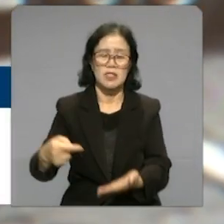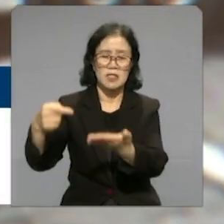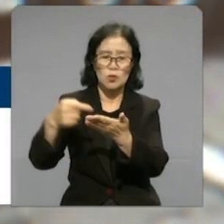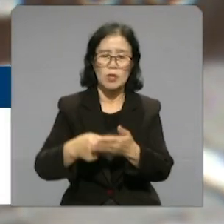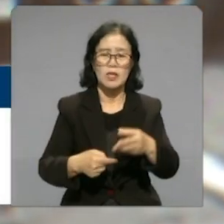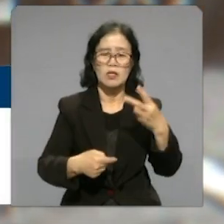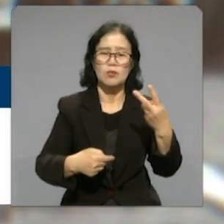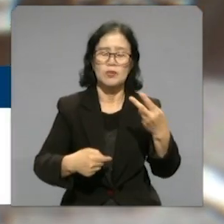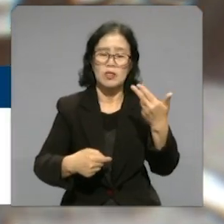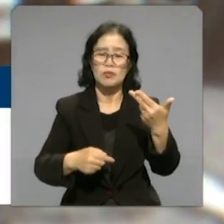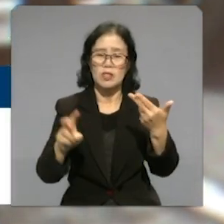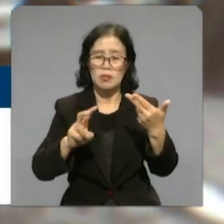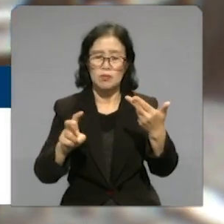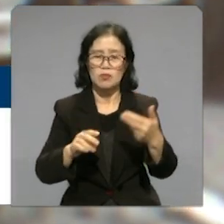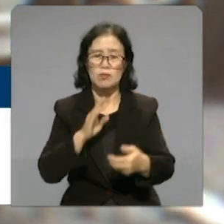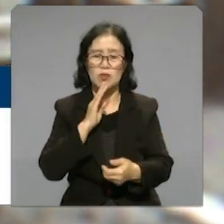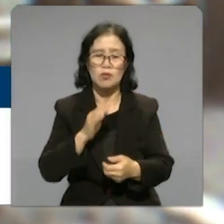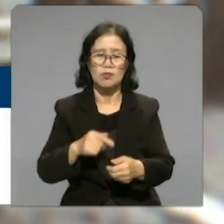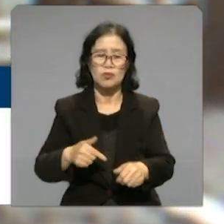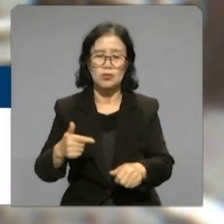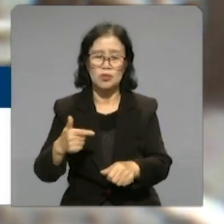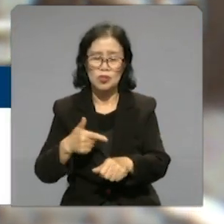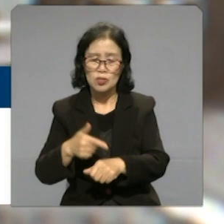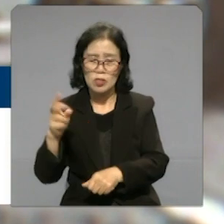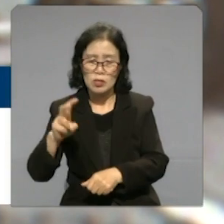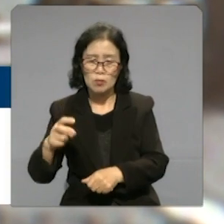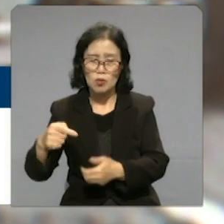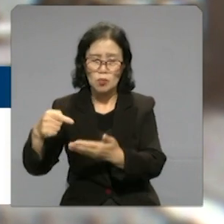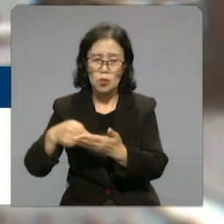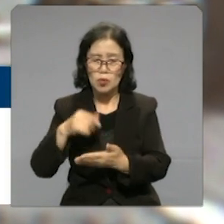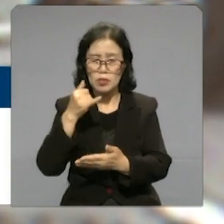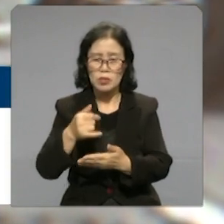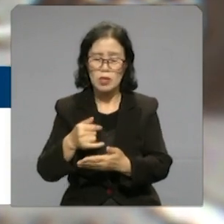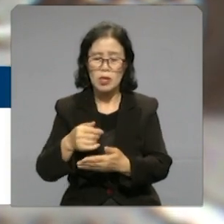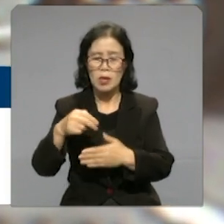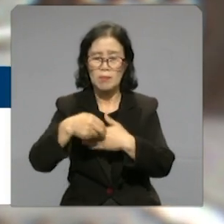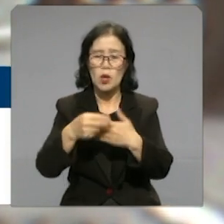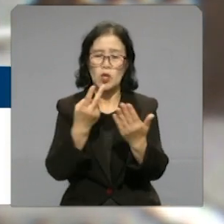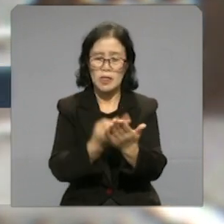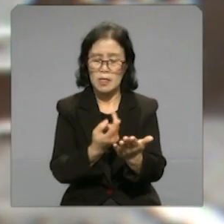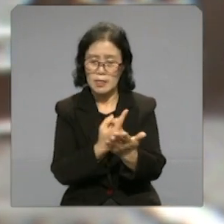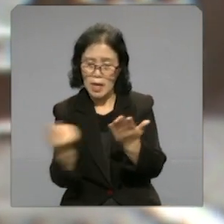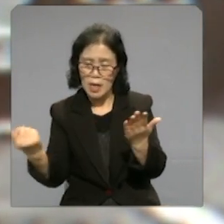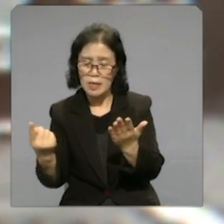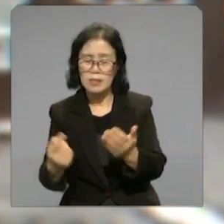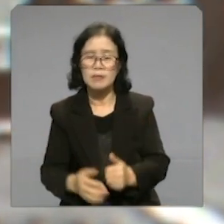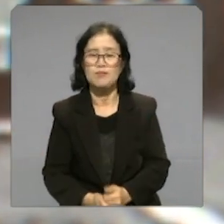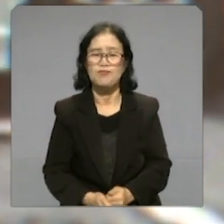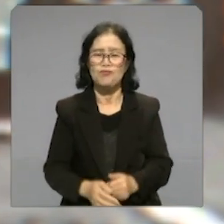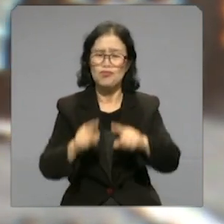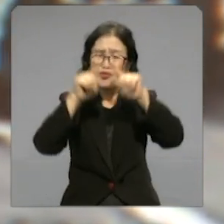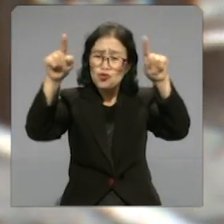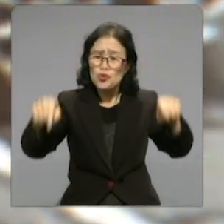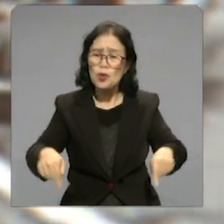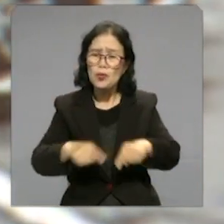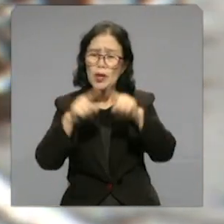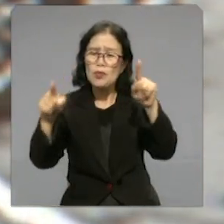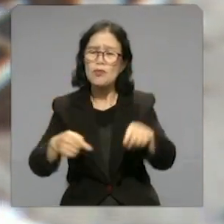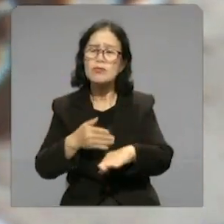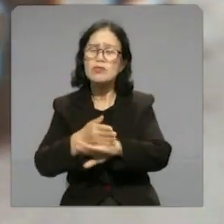맞고요. 근데 저희는 6시 20분이라고 보는데 이거는 병실에서 나간 시간이에요. 수배 전단도